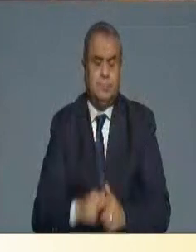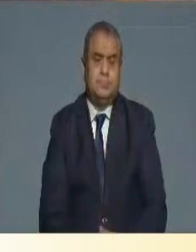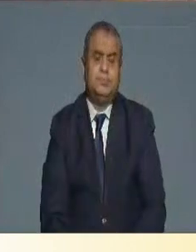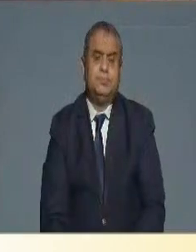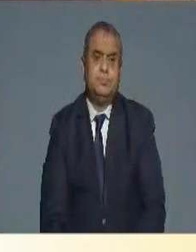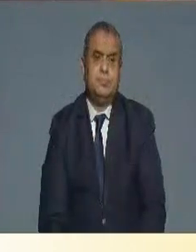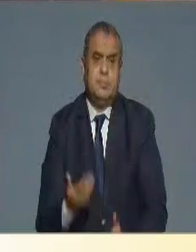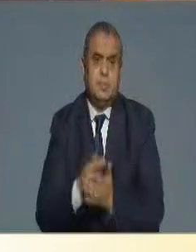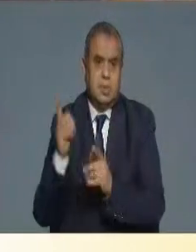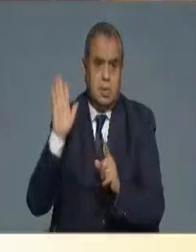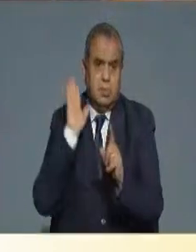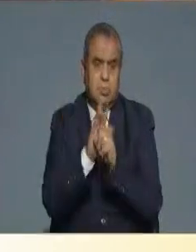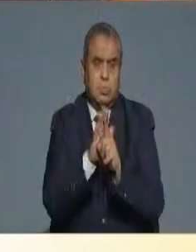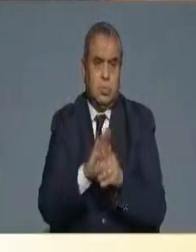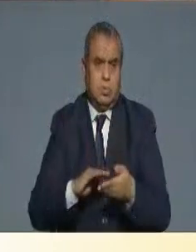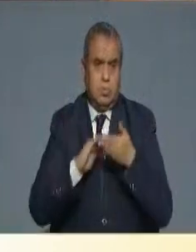والوقوف والدعم